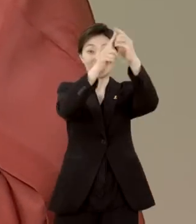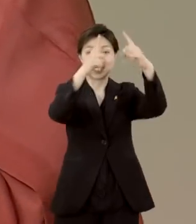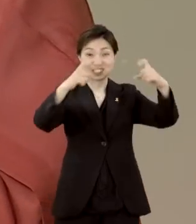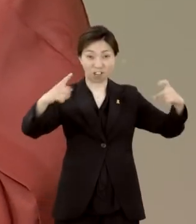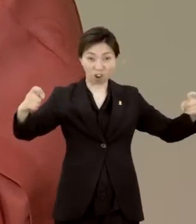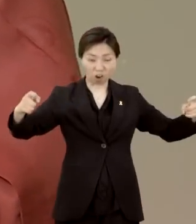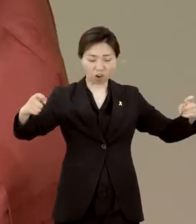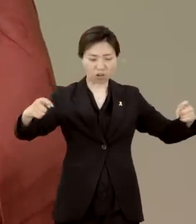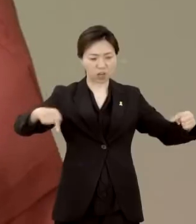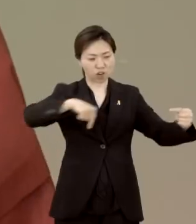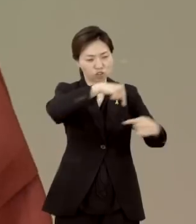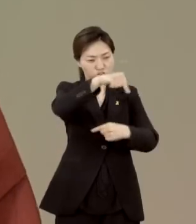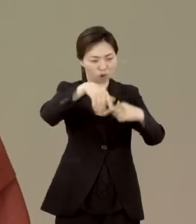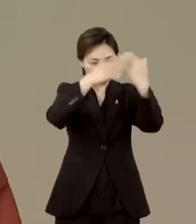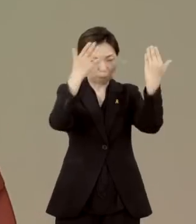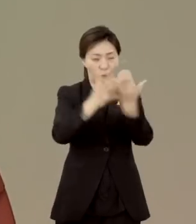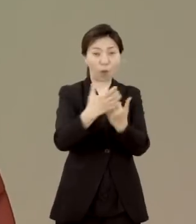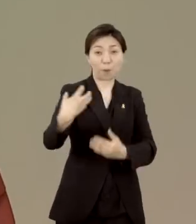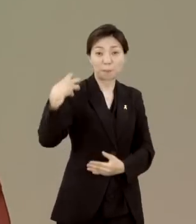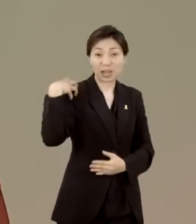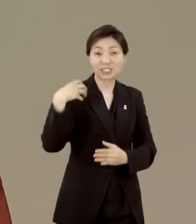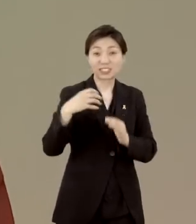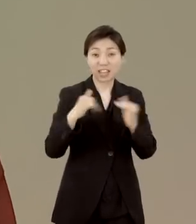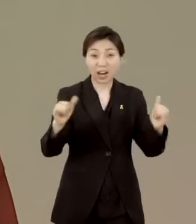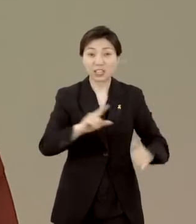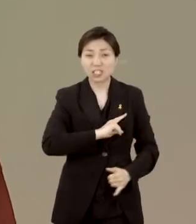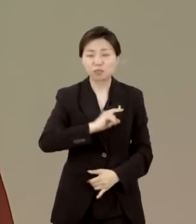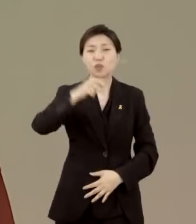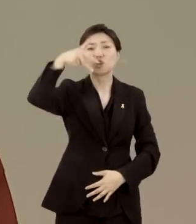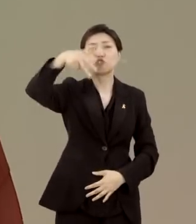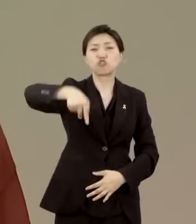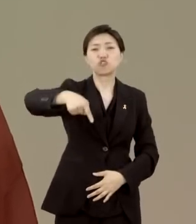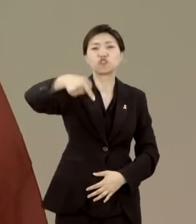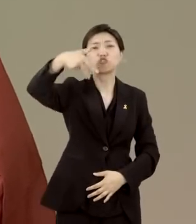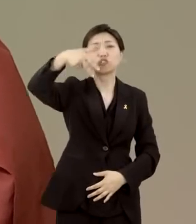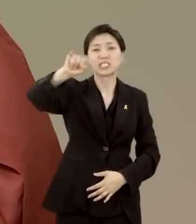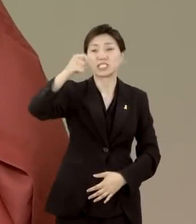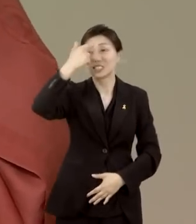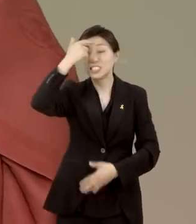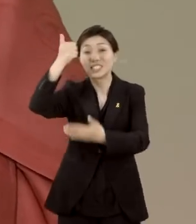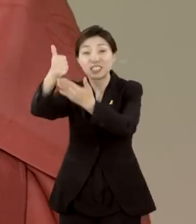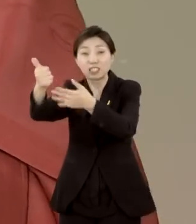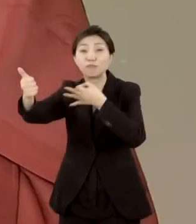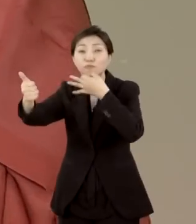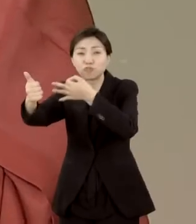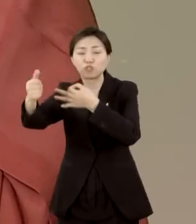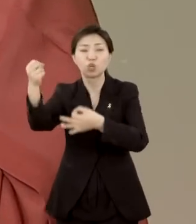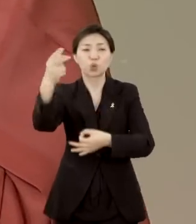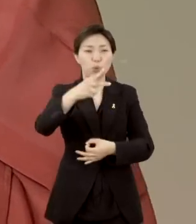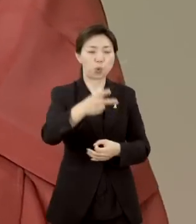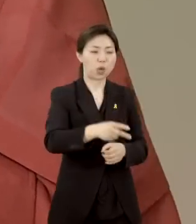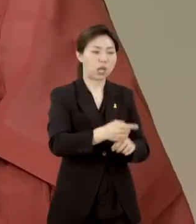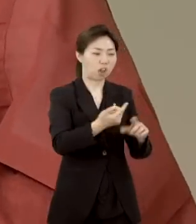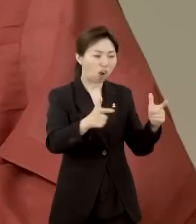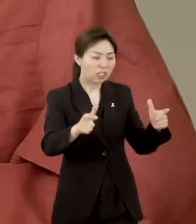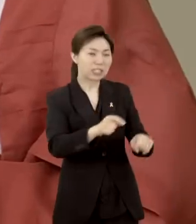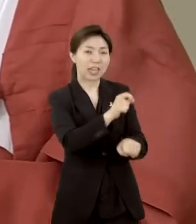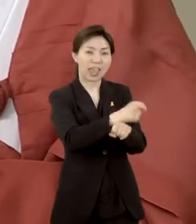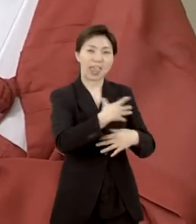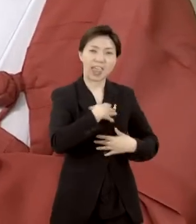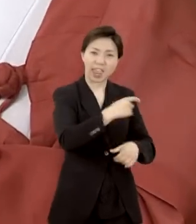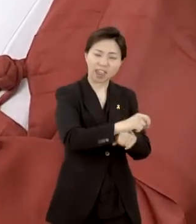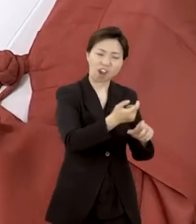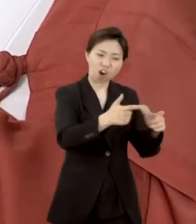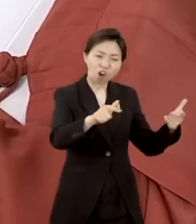살림을 맡고 계신 분을 뭐 주지스님 또 뭐 사찰의 전반적인 살림살이를 사는 셈을 뭐